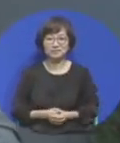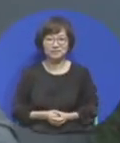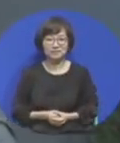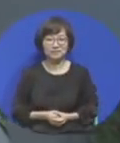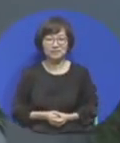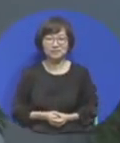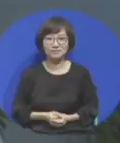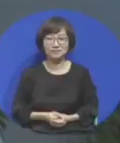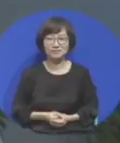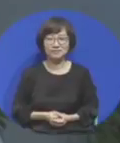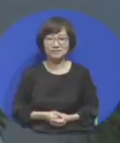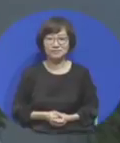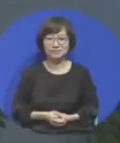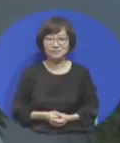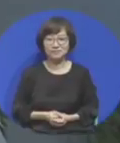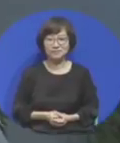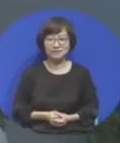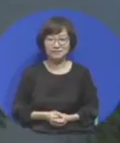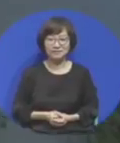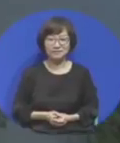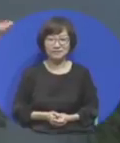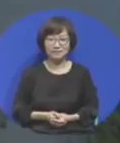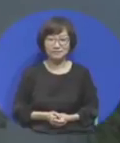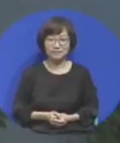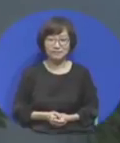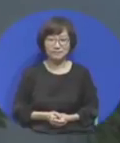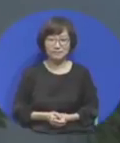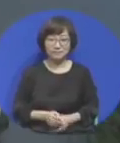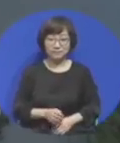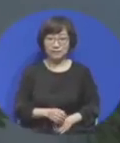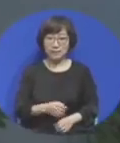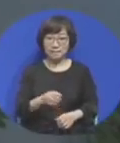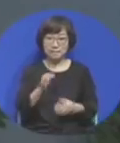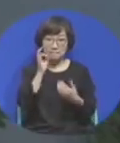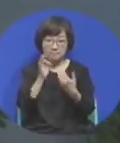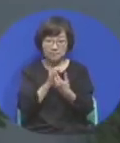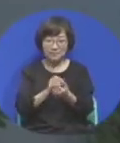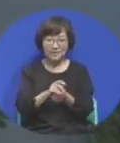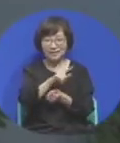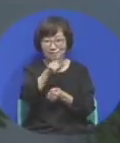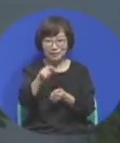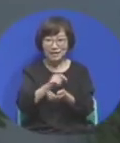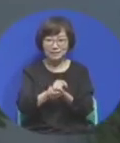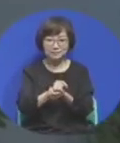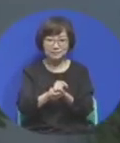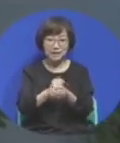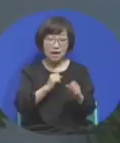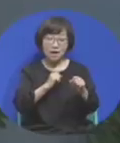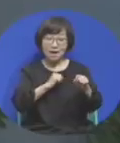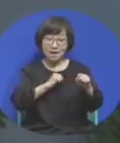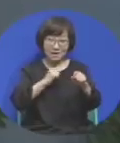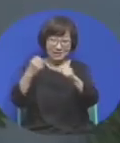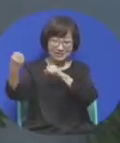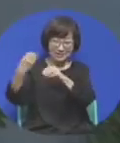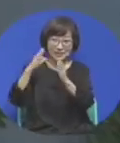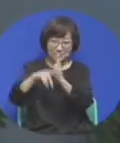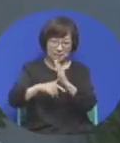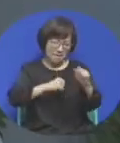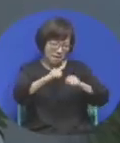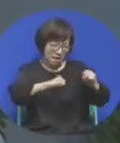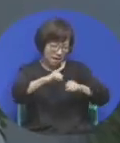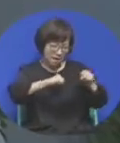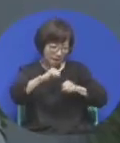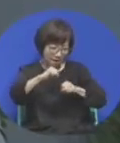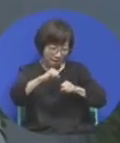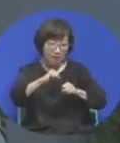things we gain even though we don't do anything. 정확하게 말하면 해야만 얻는 게 있고 안 해야만 얻는 게 있어요. More accurately speaking, there are things we can only gain when we do